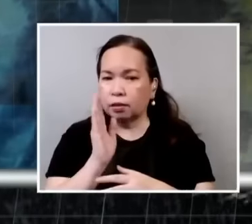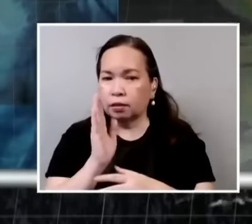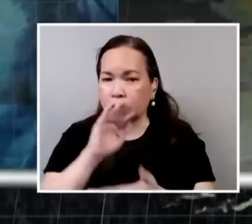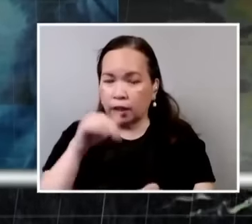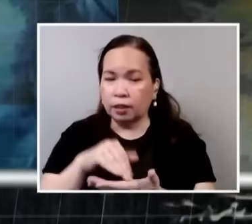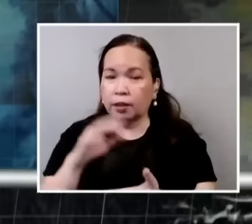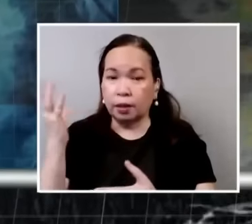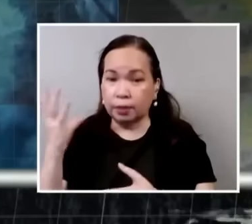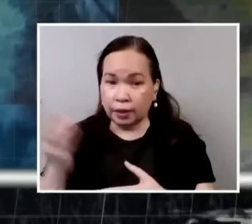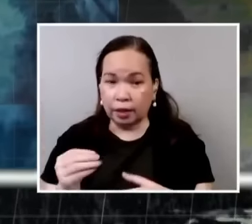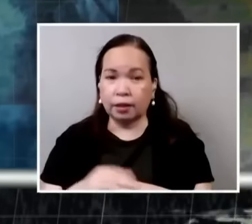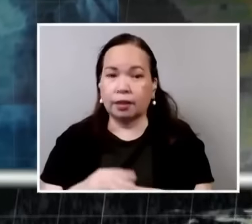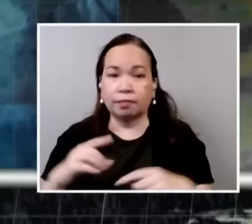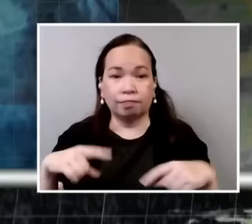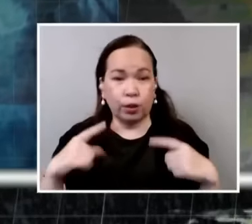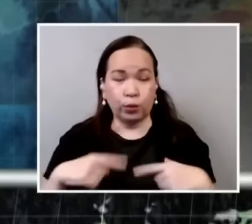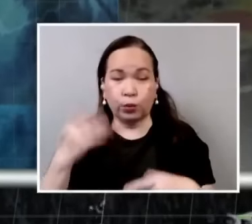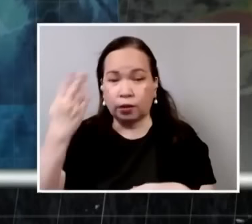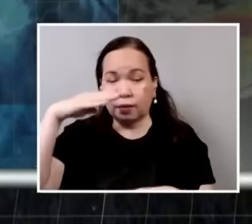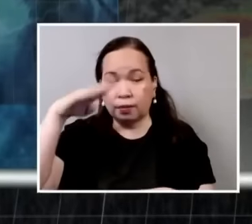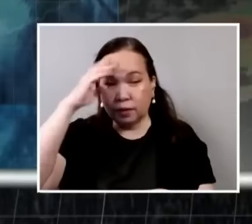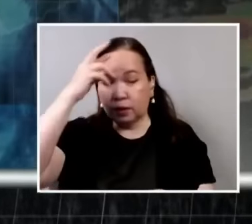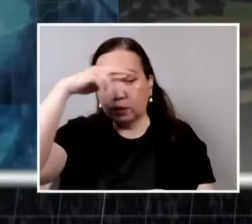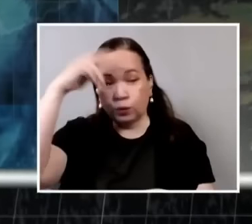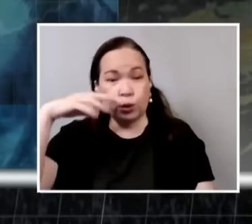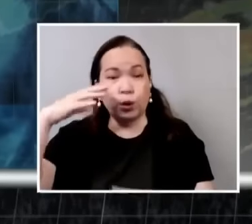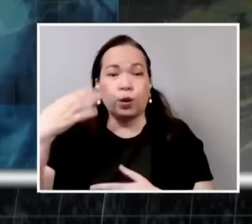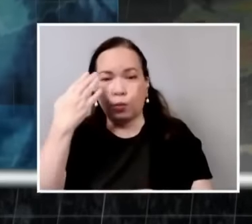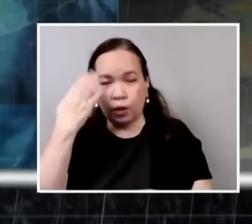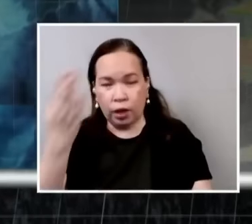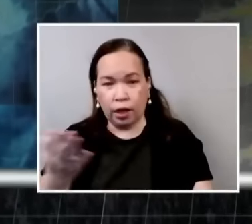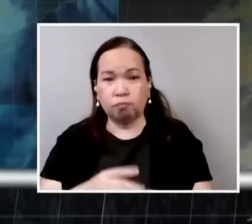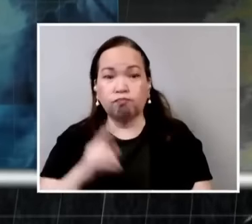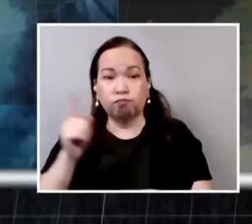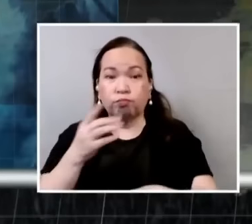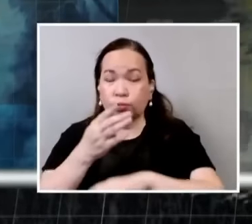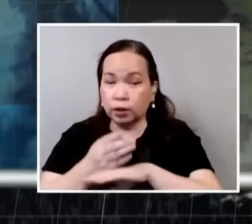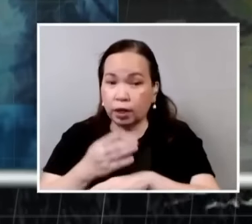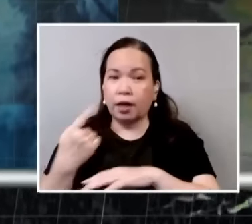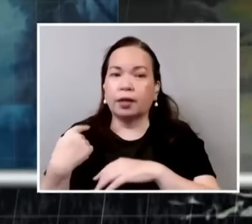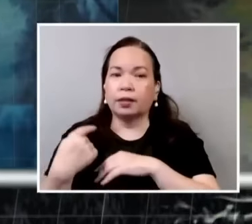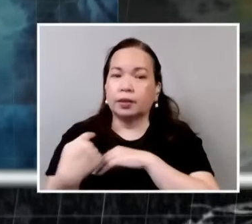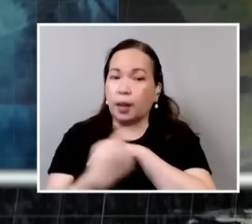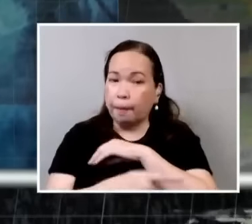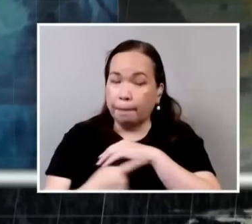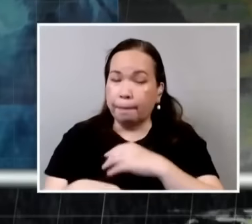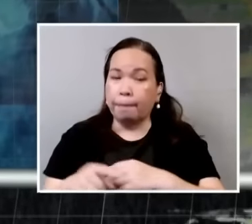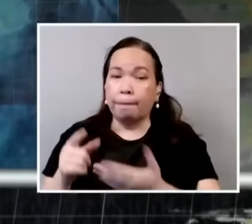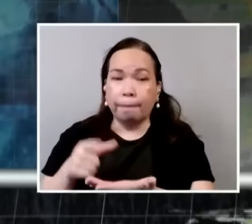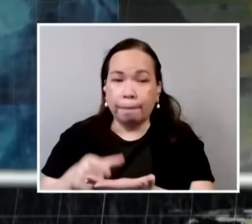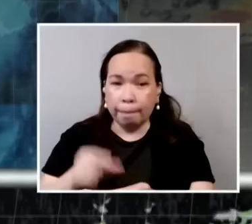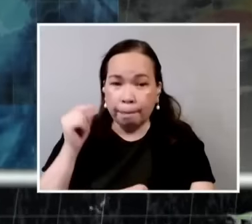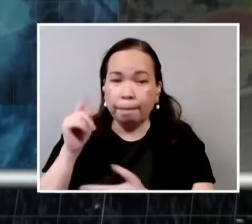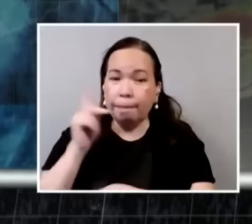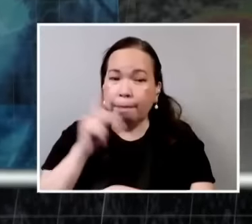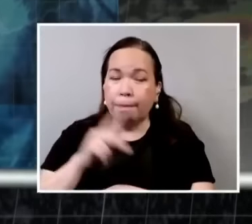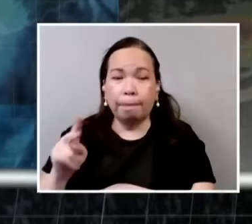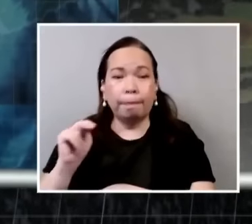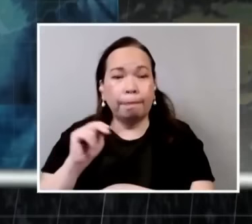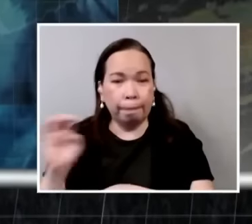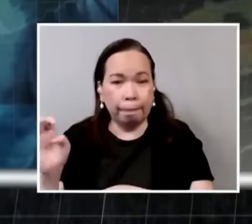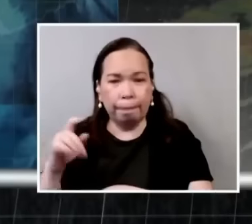Laguna, Cavite, Rizal, Bulacan, dyan po sa Bataan, Zambales, Tarlac, Pampanga, Nueva Ecija,